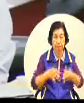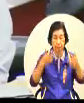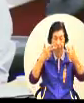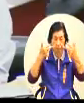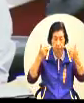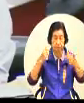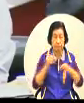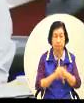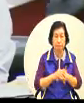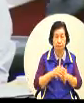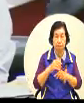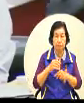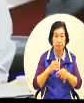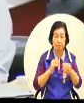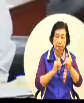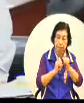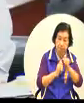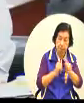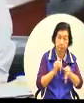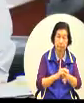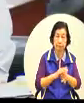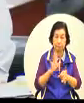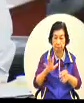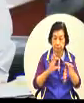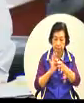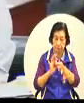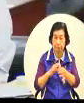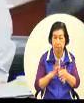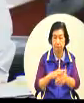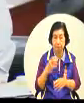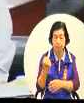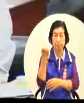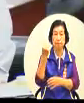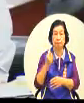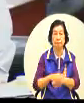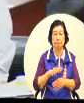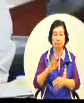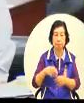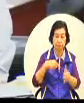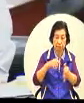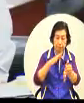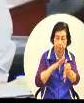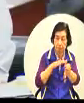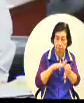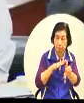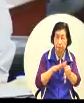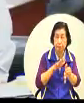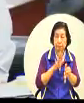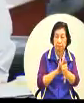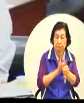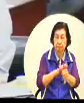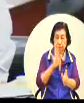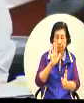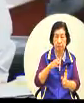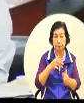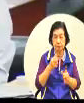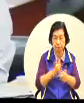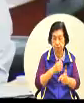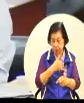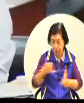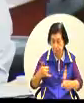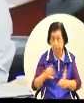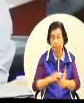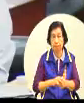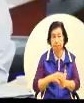的相关权益，因为我们都有辅导员，希望我们的辅导员深